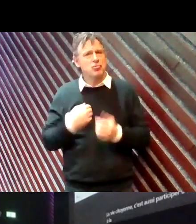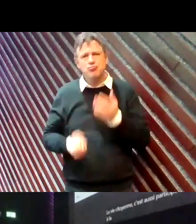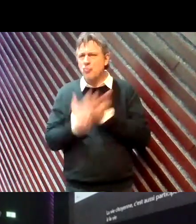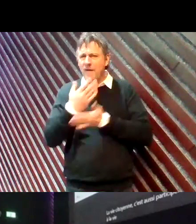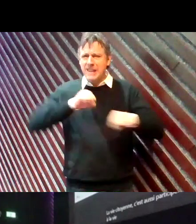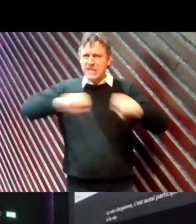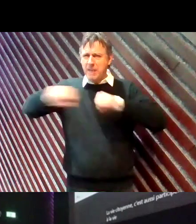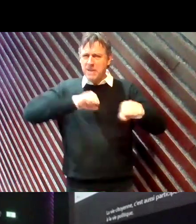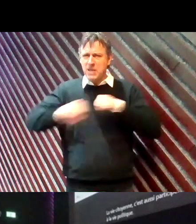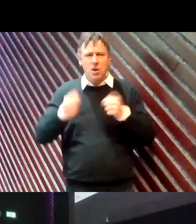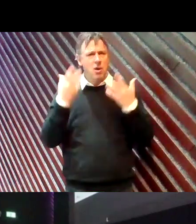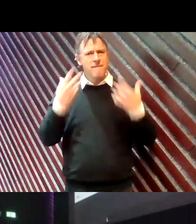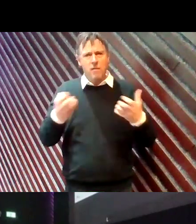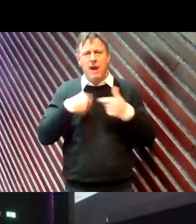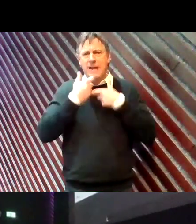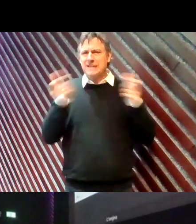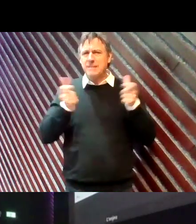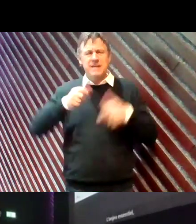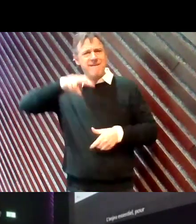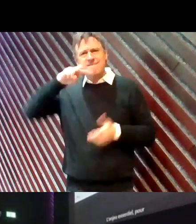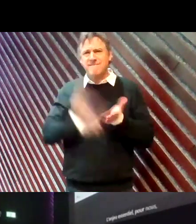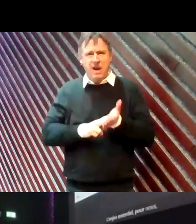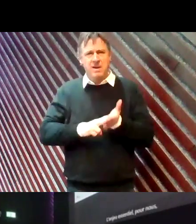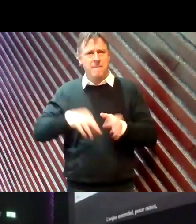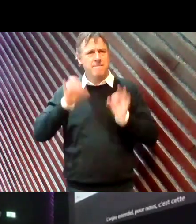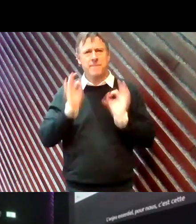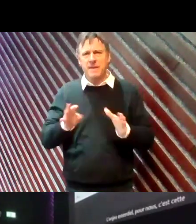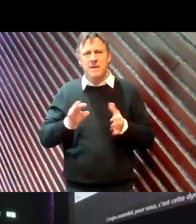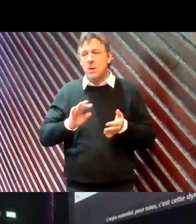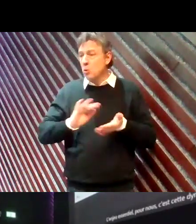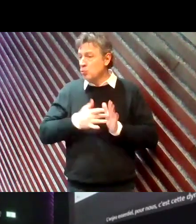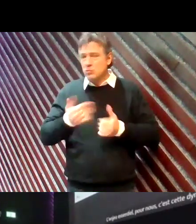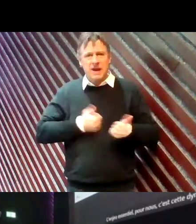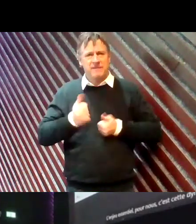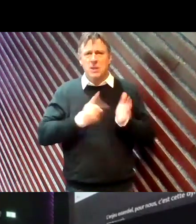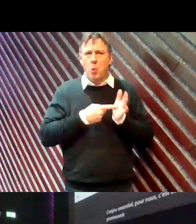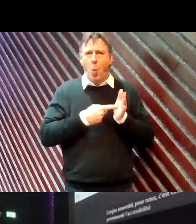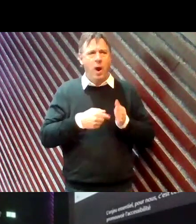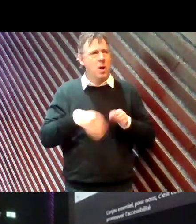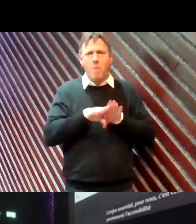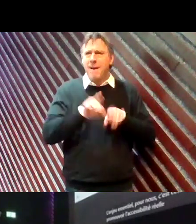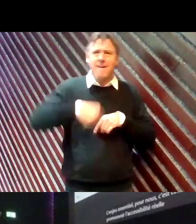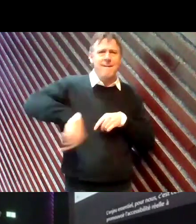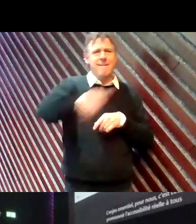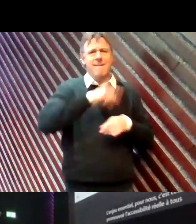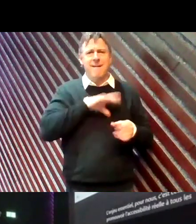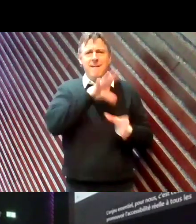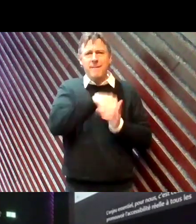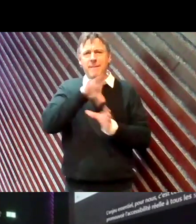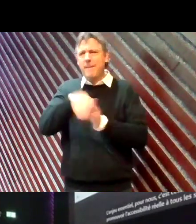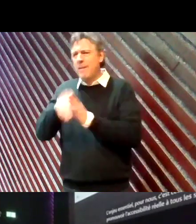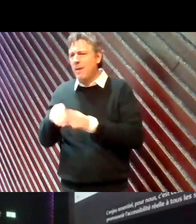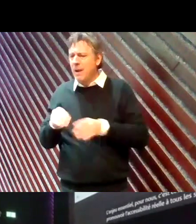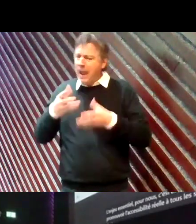dynamique de promouvoir l'accessibilité réelle à tous les services de droit commun, de la vie quotidienne, en effet, de tous les citoyens, la